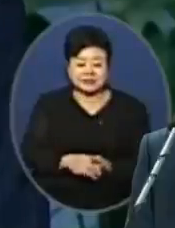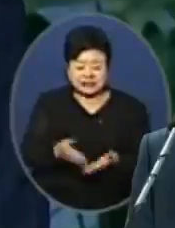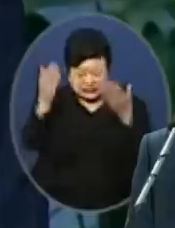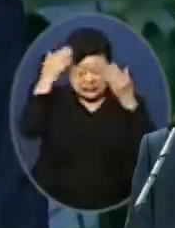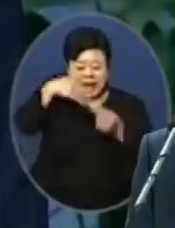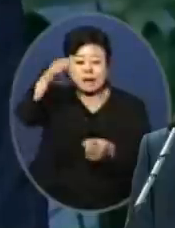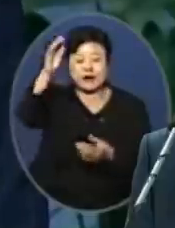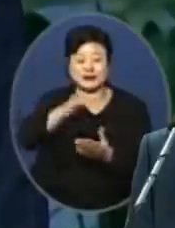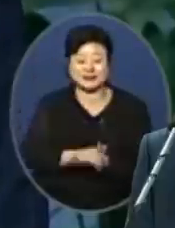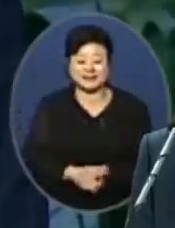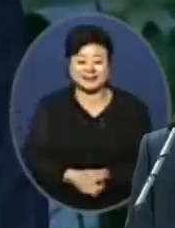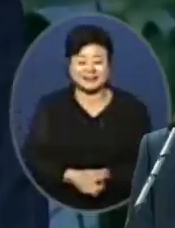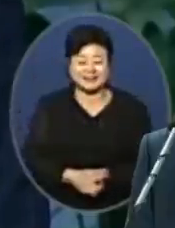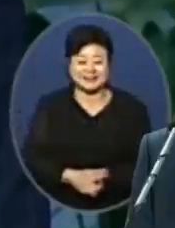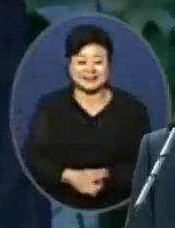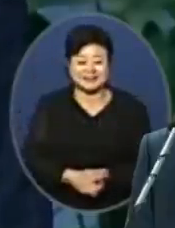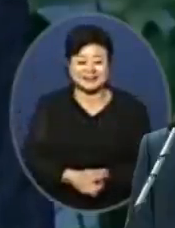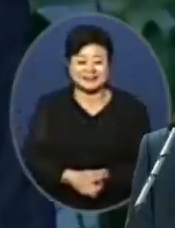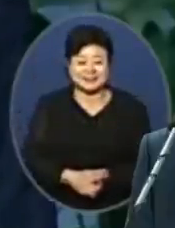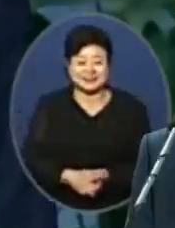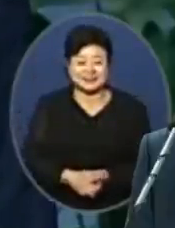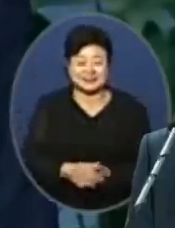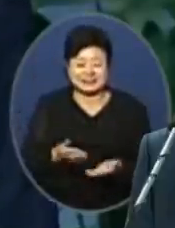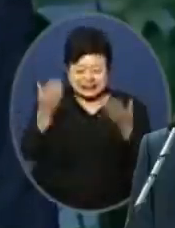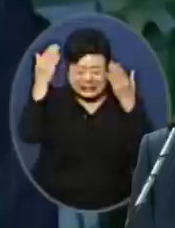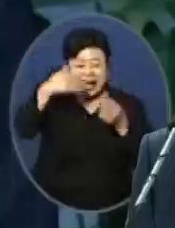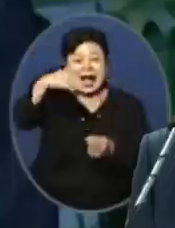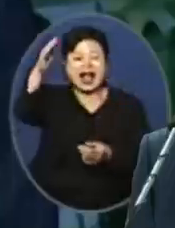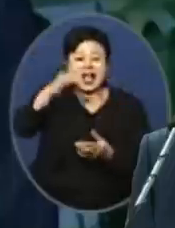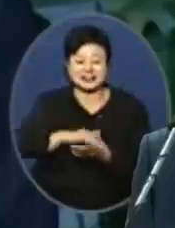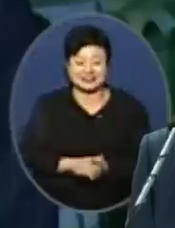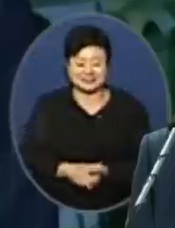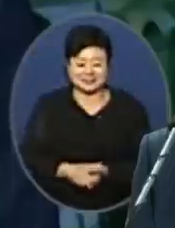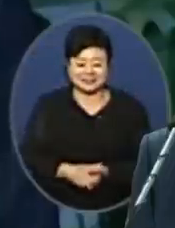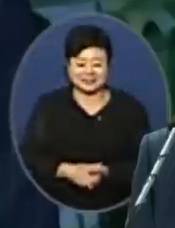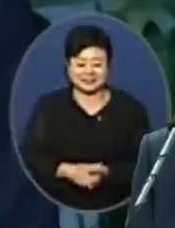지나가버리고 마는 것입니다. 패스오버, 지나간다.